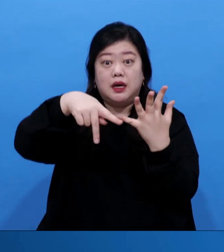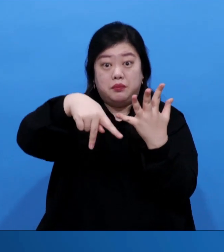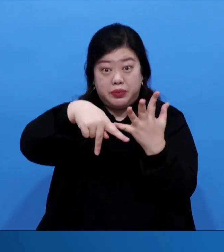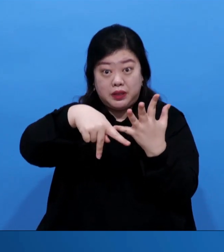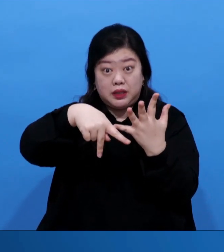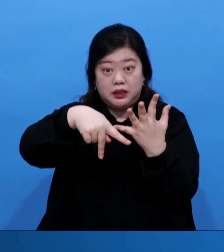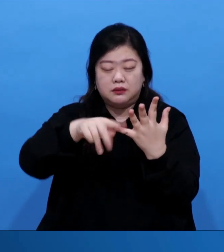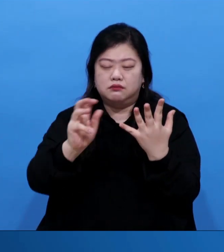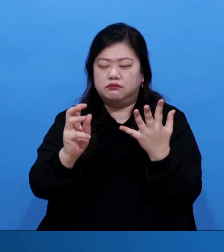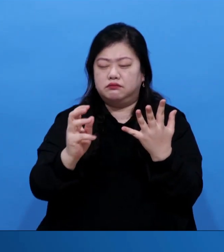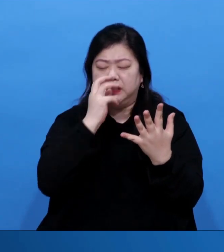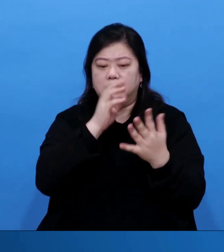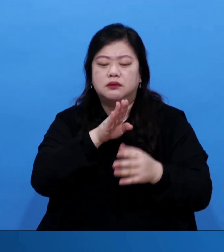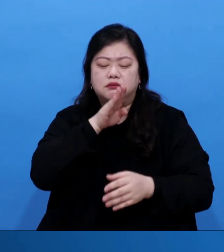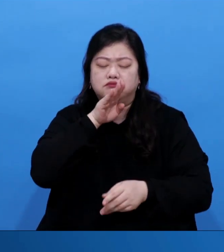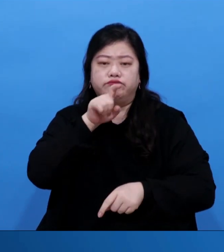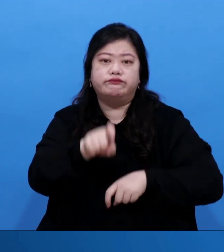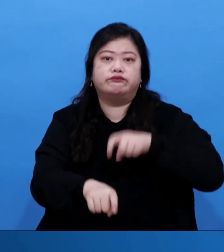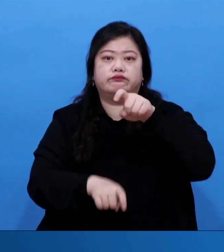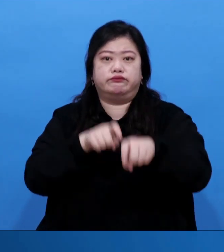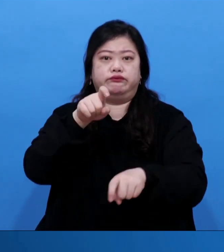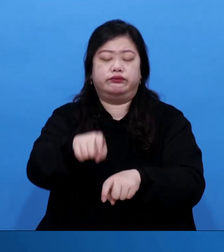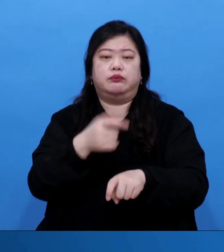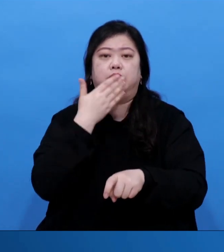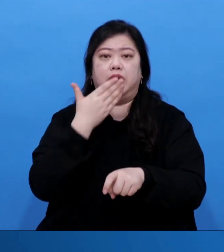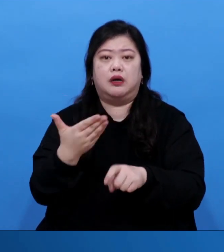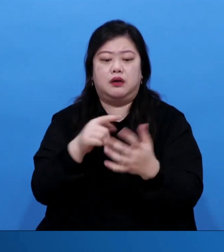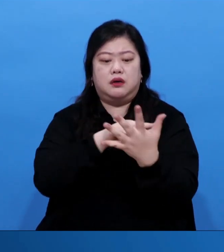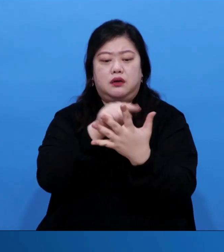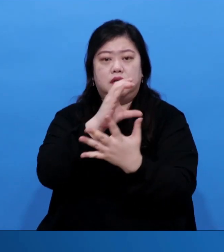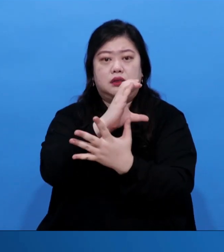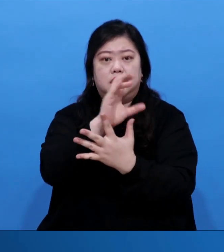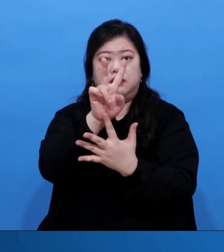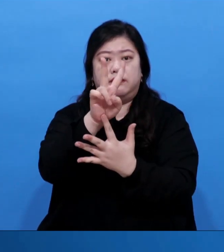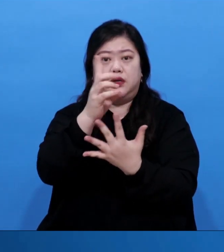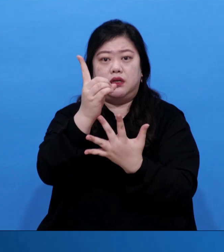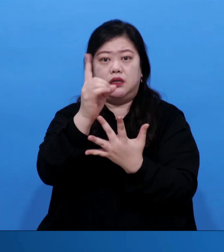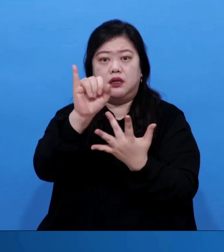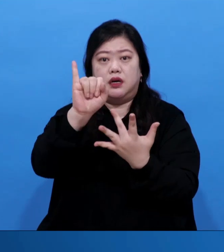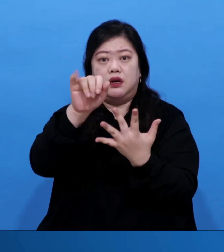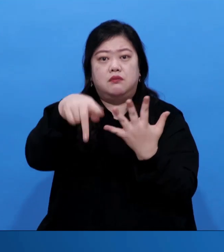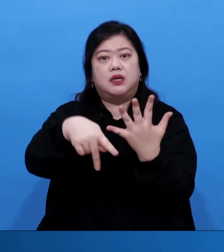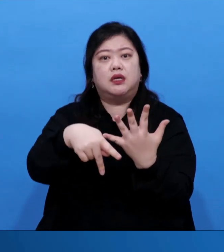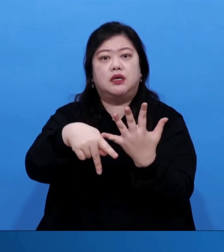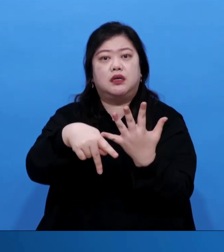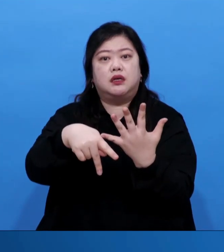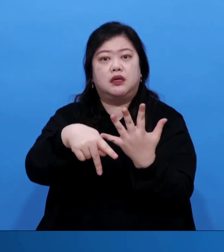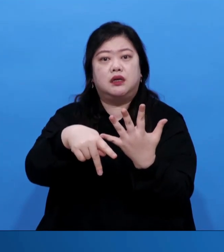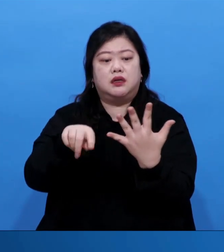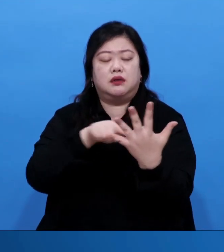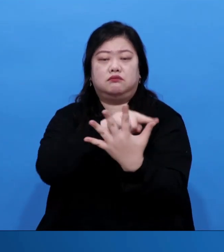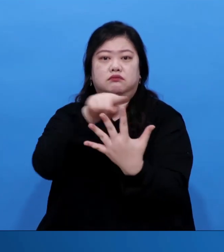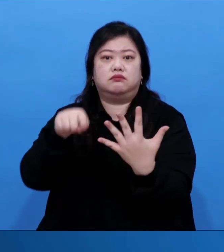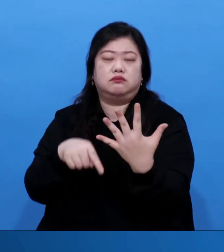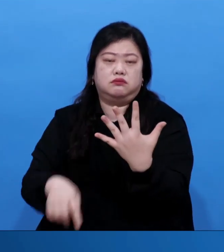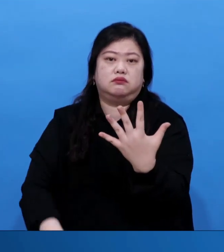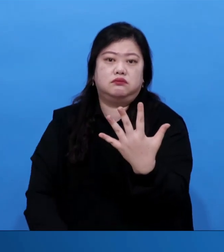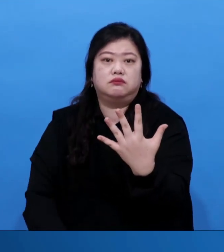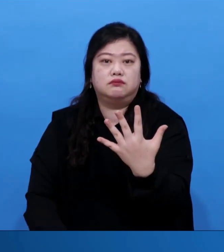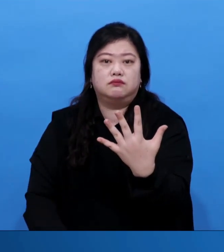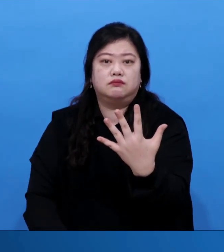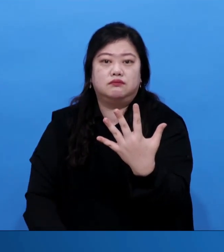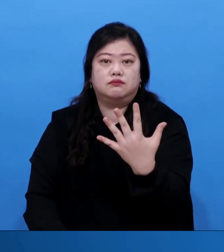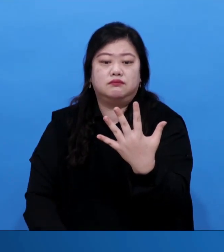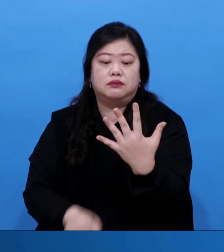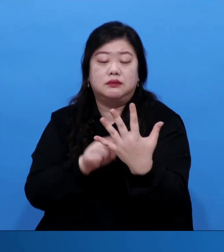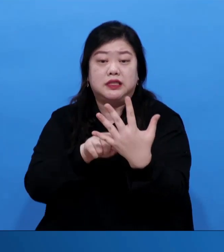작품을 만들겠어요. And we can realistically put into practice our masterpiece. 네, 이게 미리 딱 보여요. We can see this in advance. 굉장히